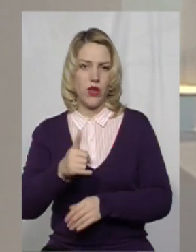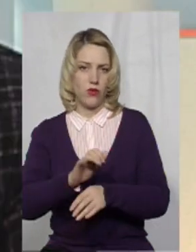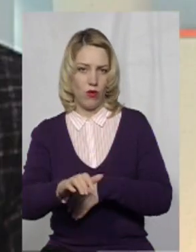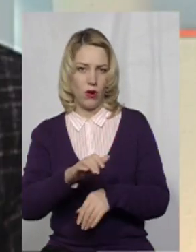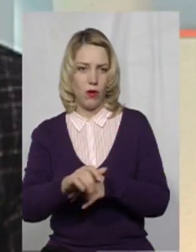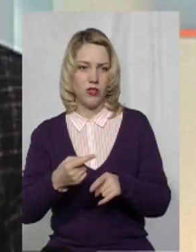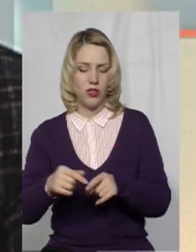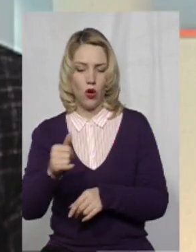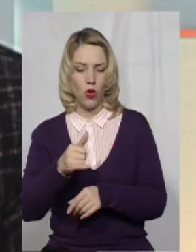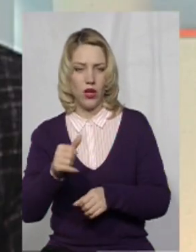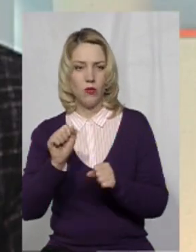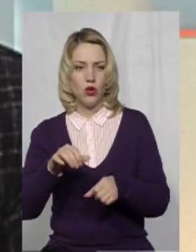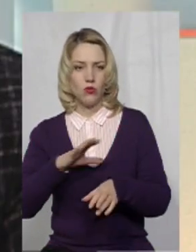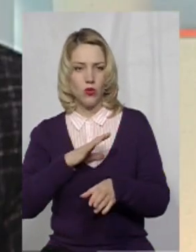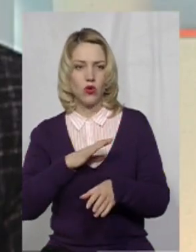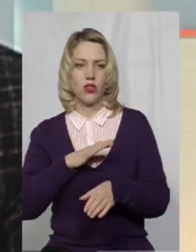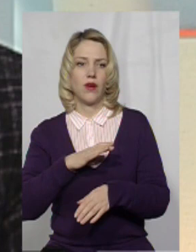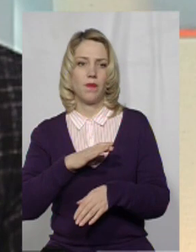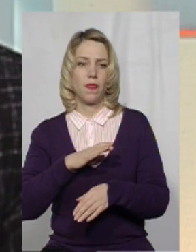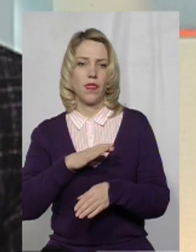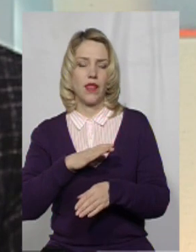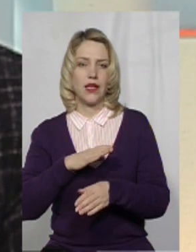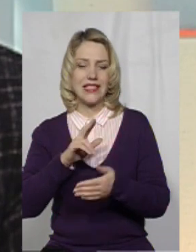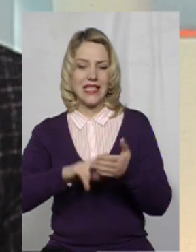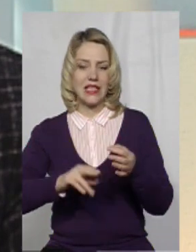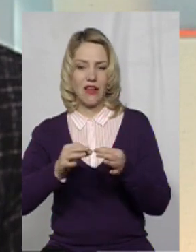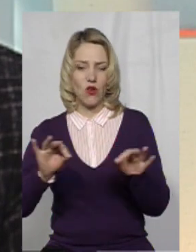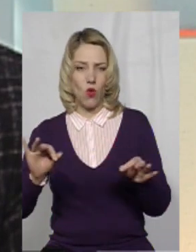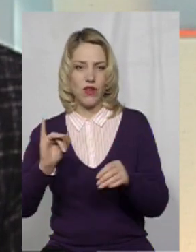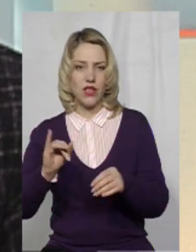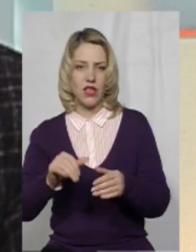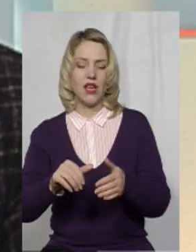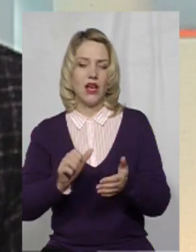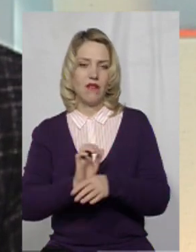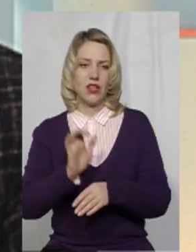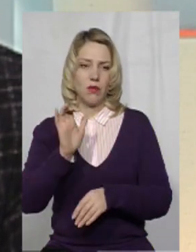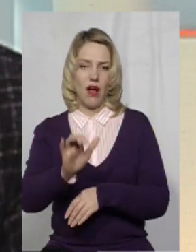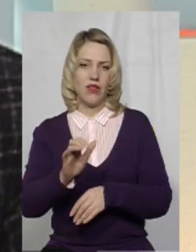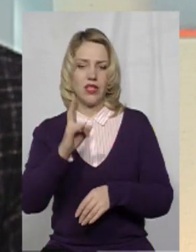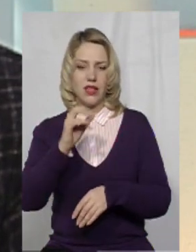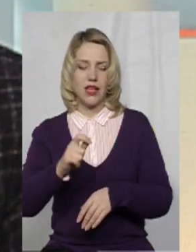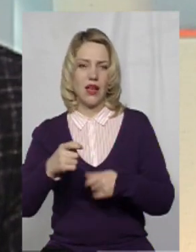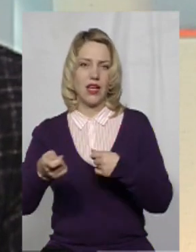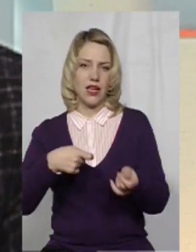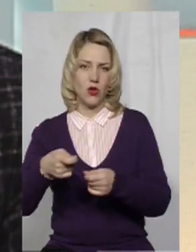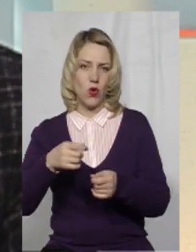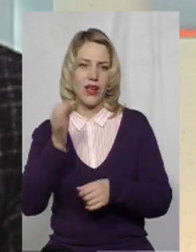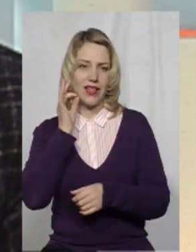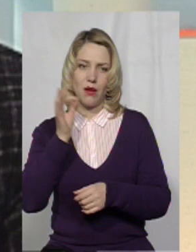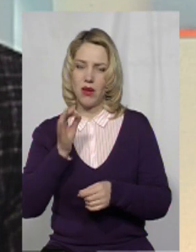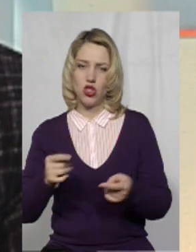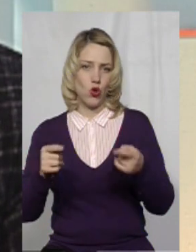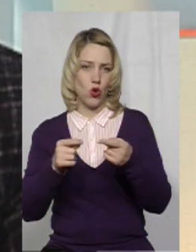Виробляють. Ці олії, вони можуть бути абсолютно сертифіковані і відправлені, експортовані на ринки Німеччини